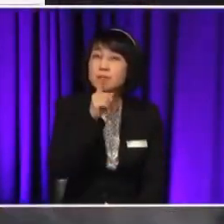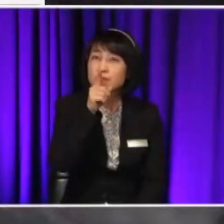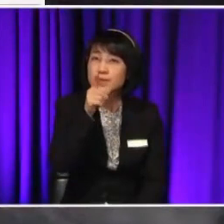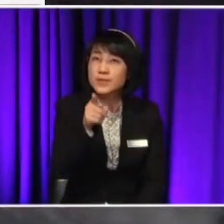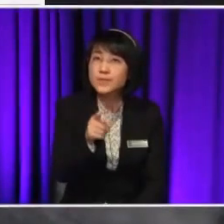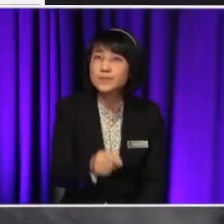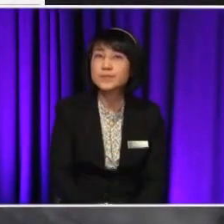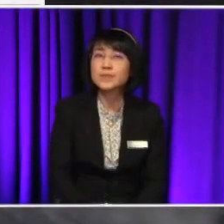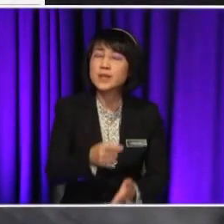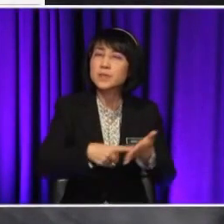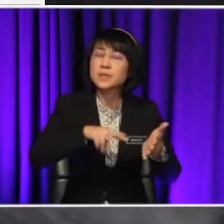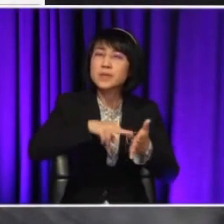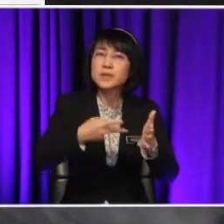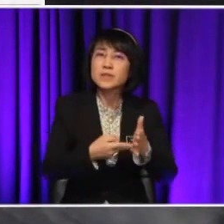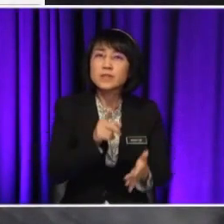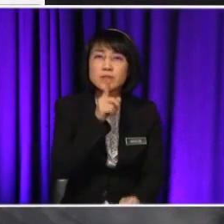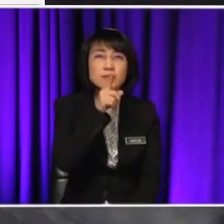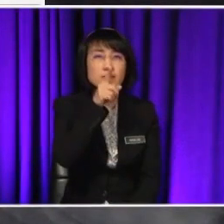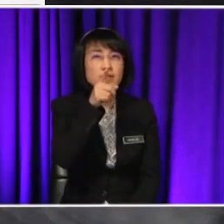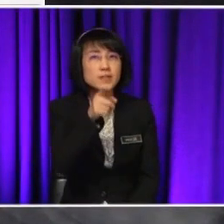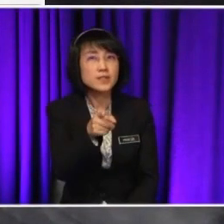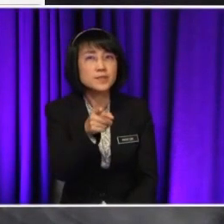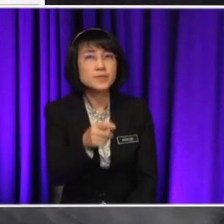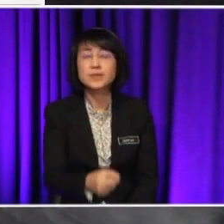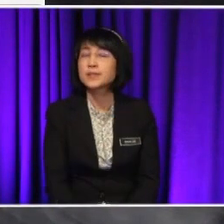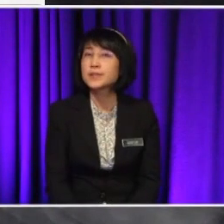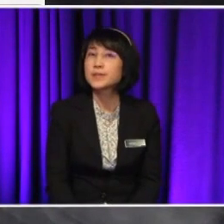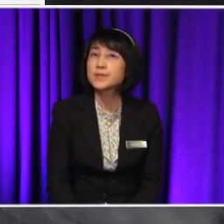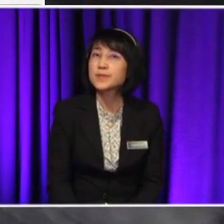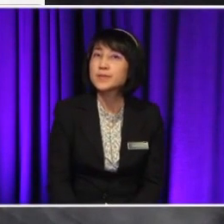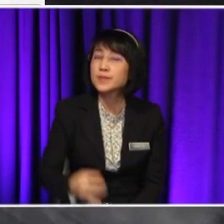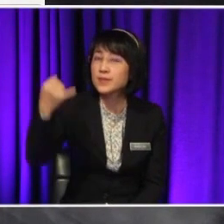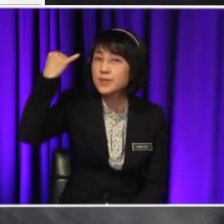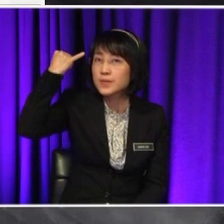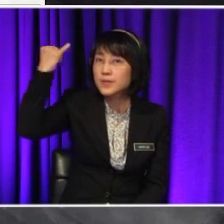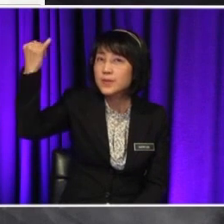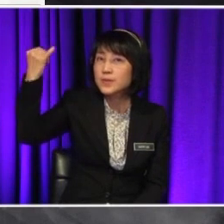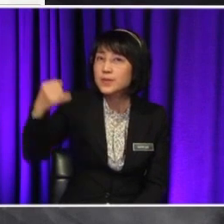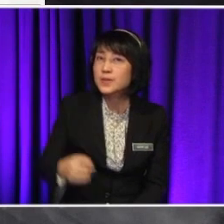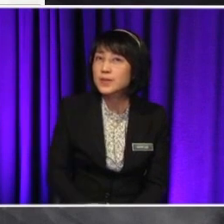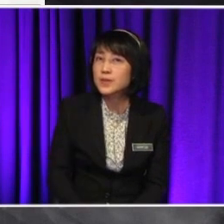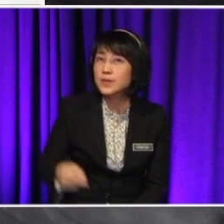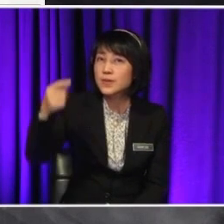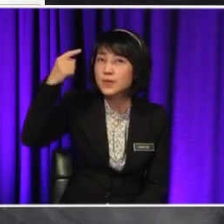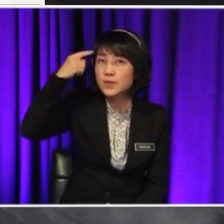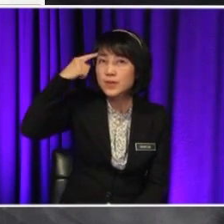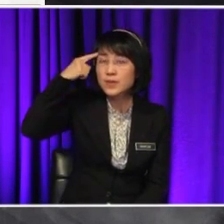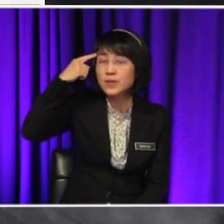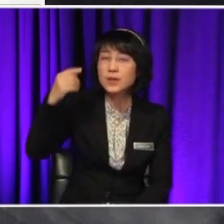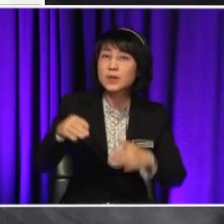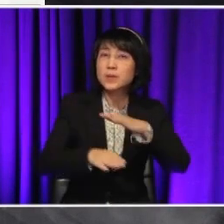Apa maksud surrealisme? Ha, okey, ini idea di minda bawah